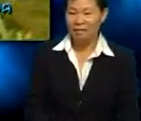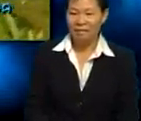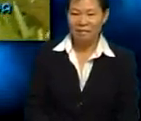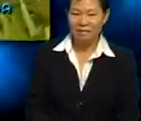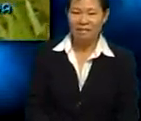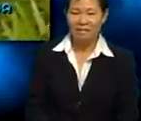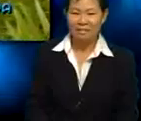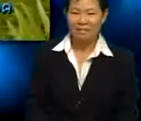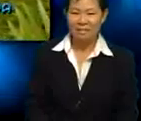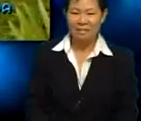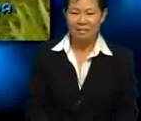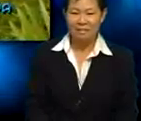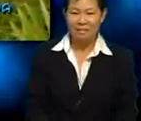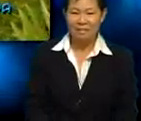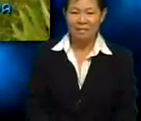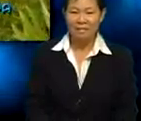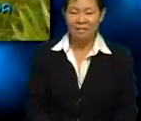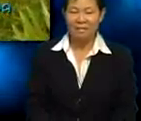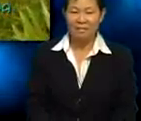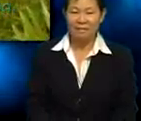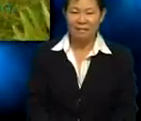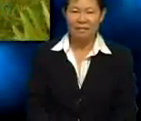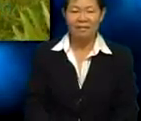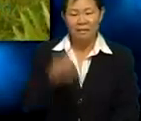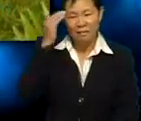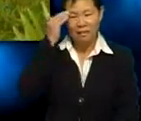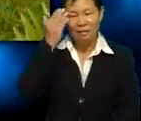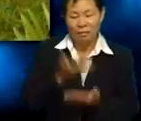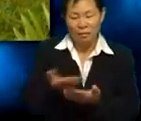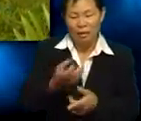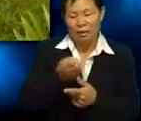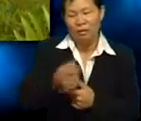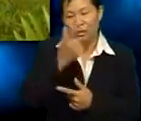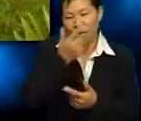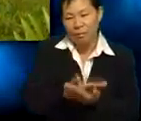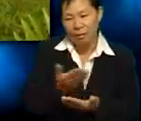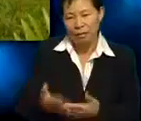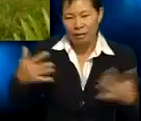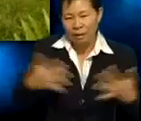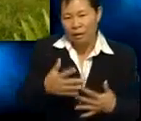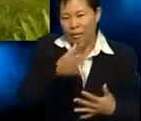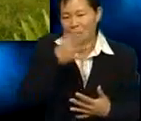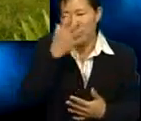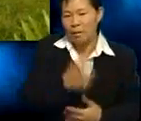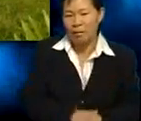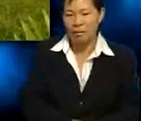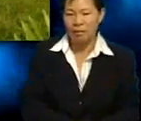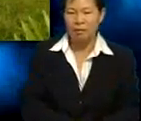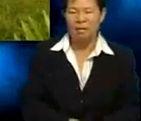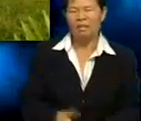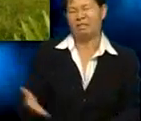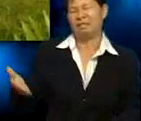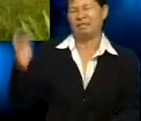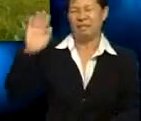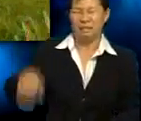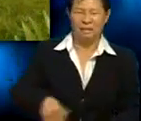Macam mana? Nak pergi tak? Tak tahulah. Aku pula tak tahu nak pergi ke tak nak ni. Takutlah, nanti mak saya marah. Alah, lecehlah awak ni.